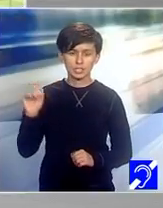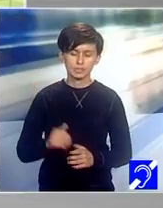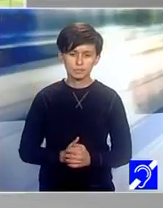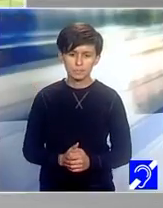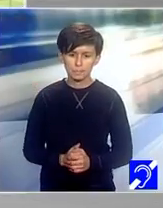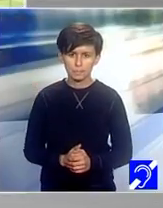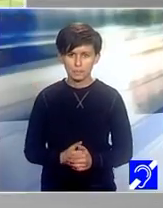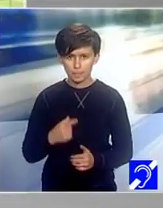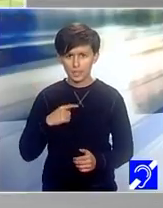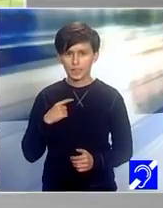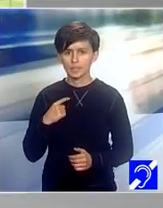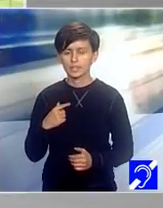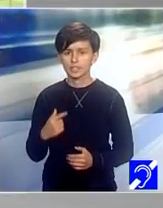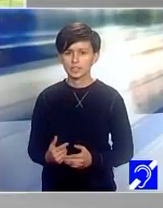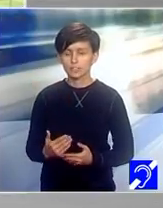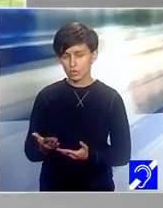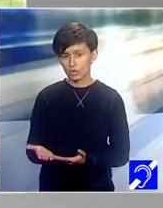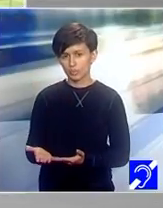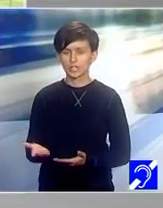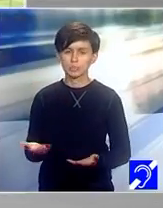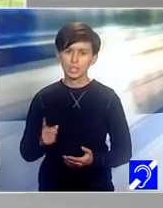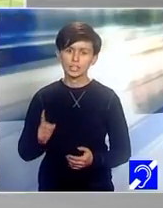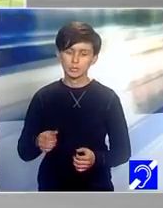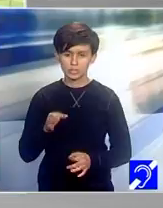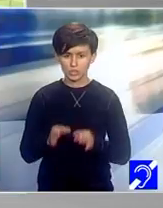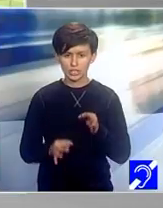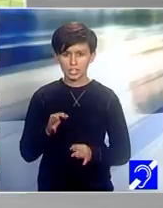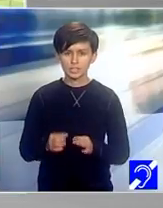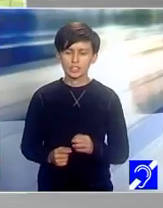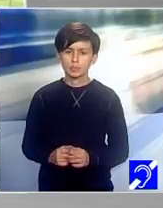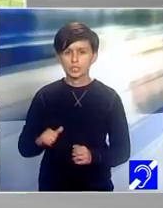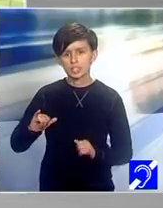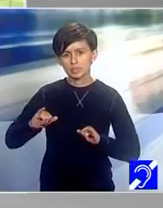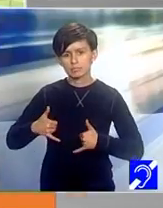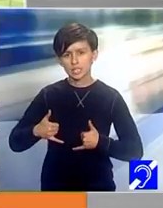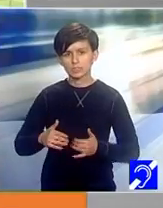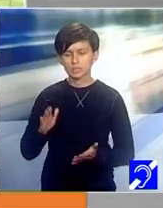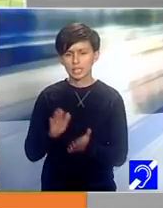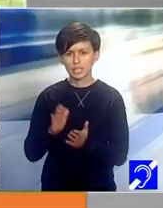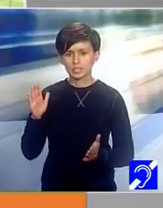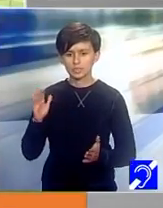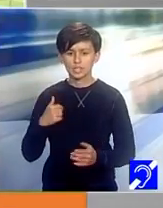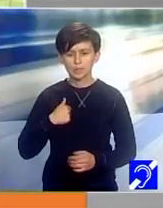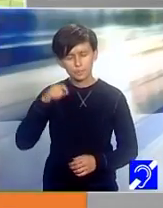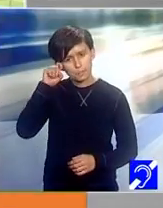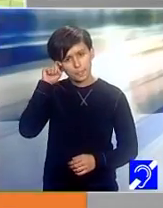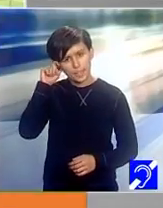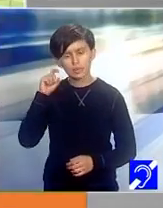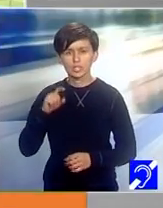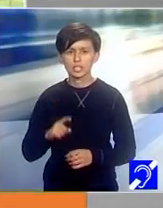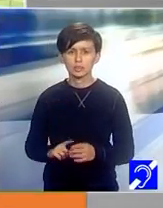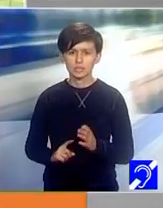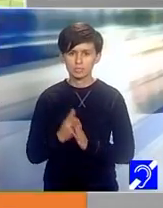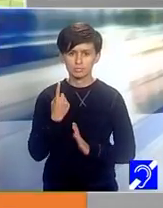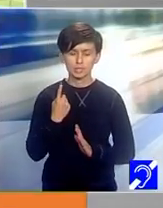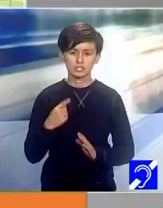Da, avem o ofertă pe masă pe care trebuie foarte bine să o analizăm. În cazul unei calificări, cred că în afară de prestigiul acestei